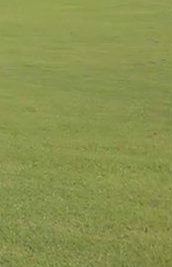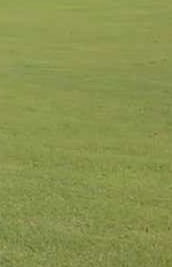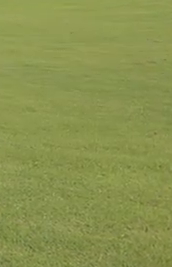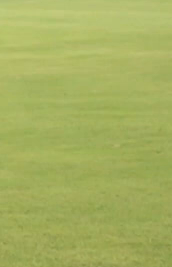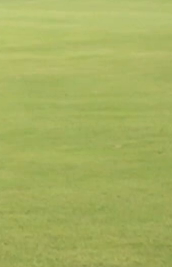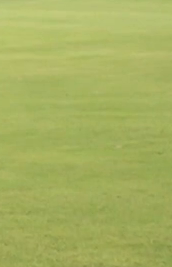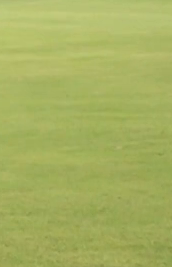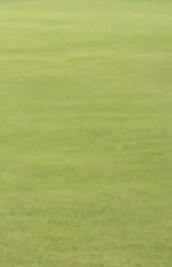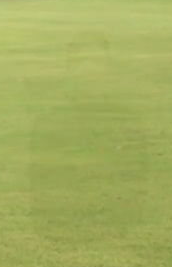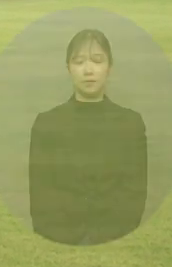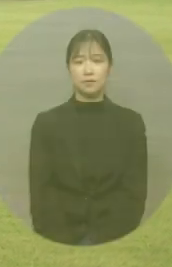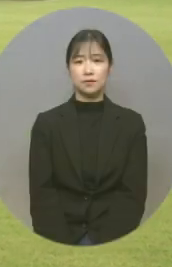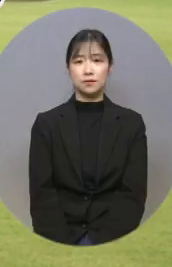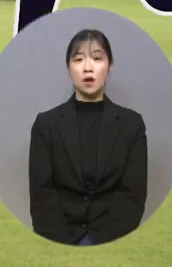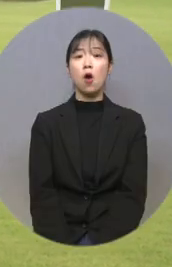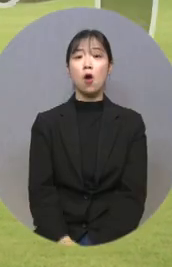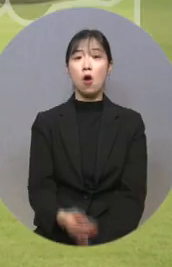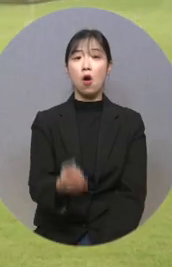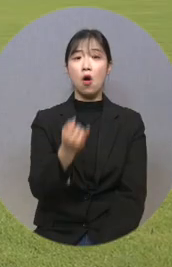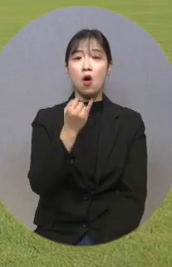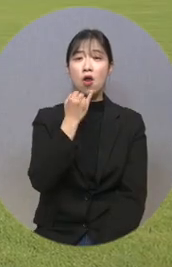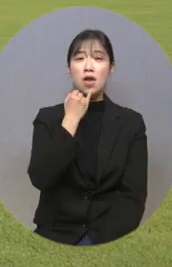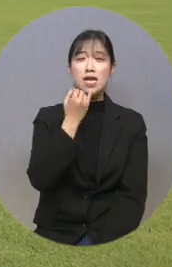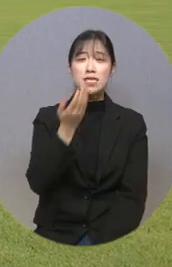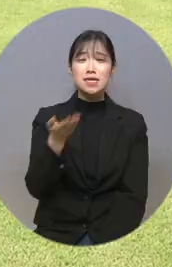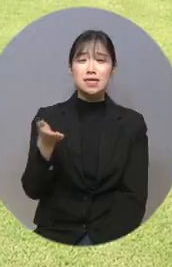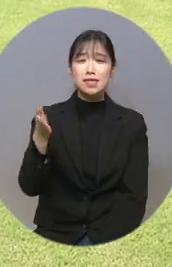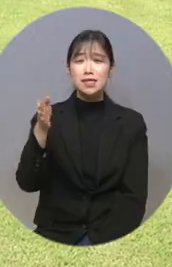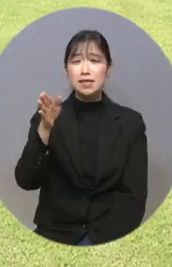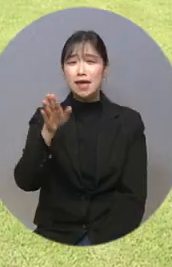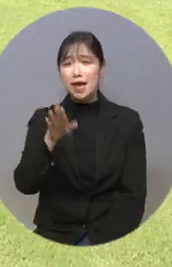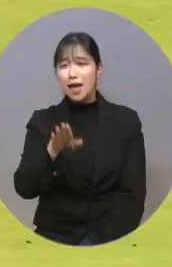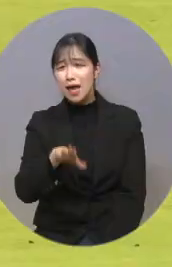아이고. 괜찮네, 오빠.